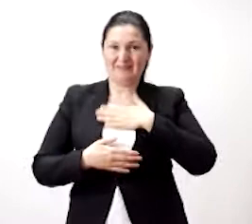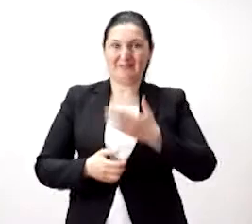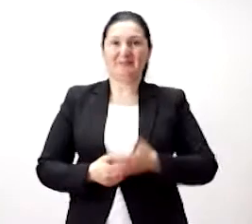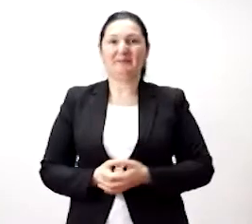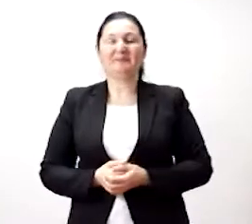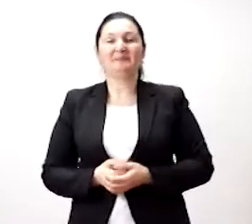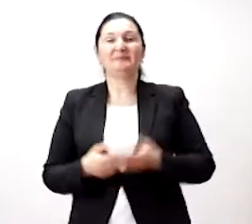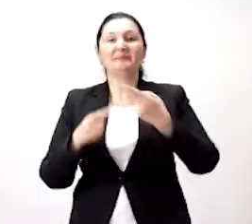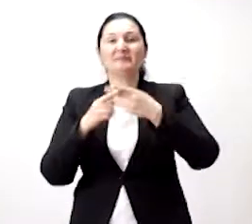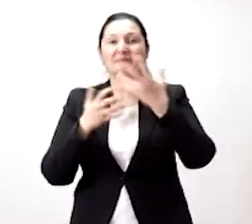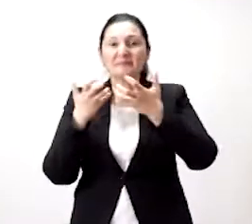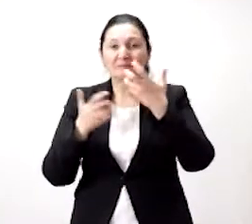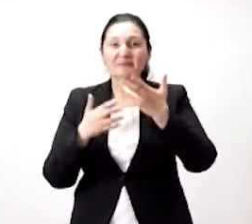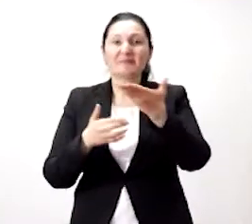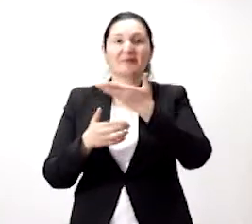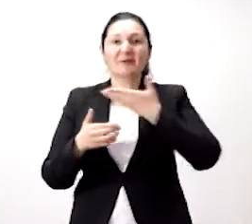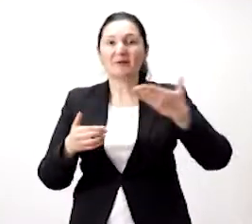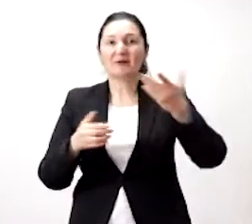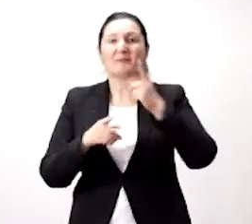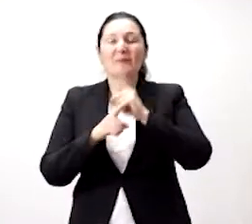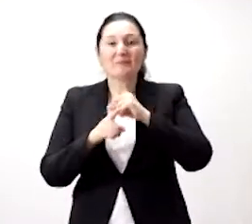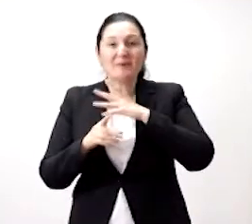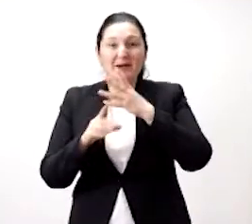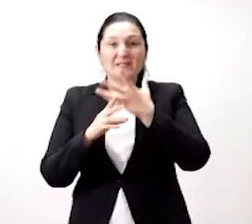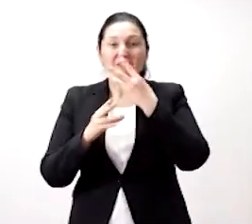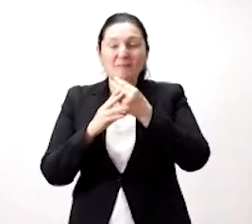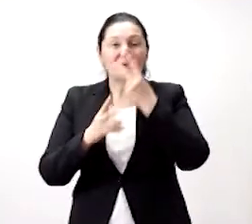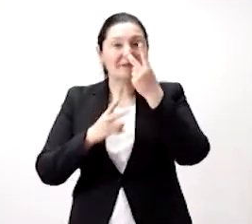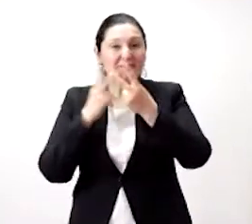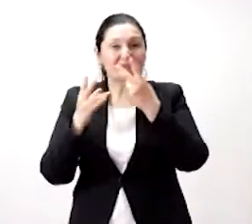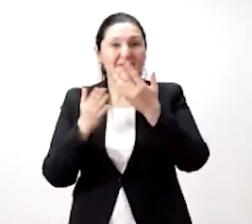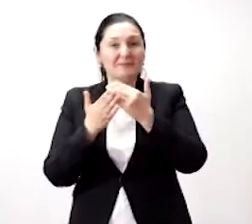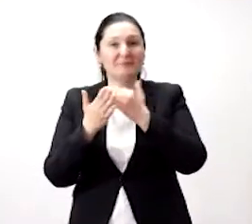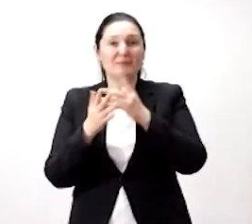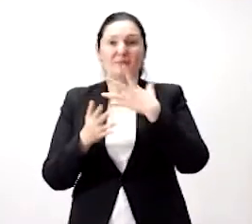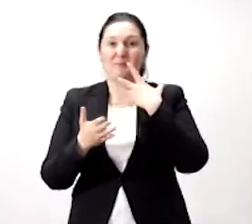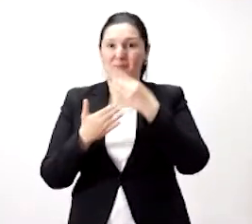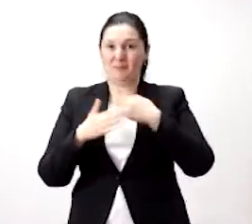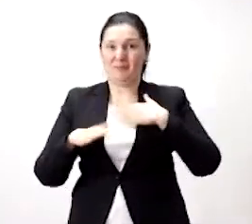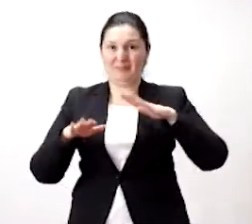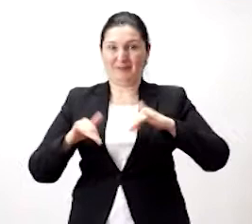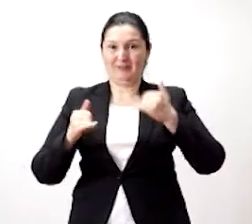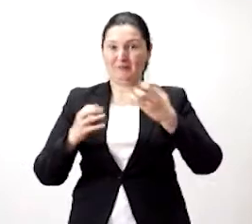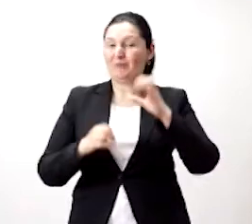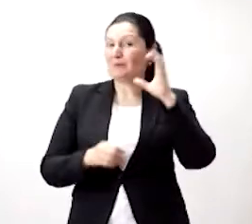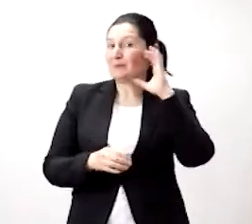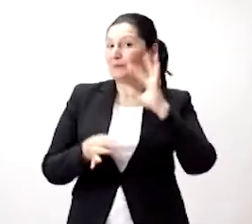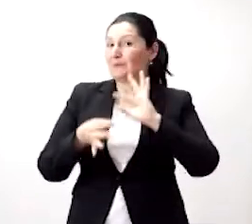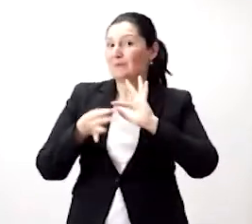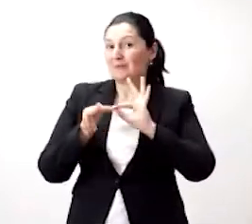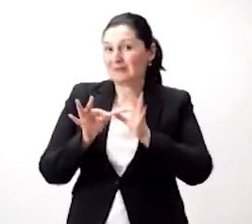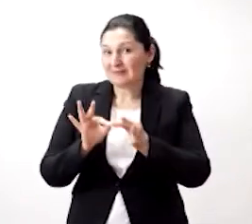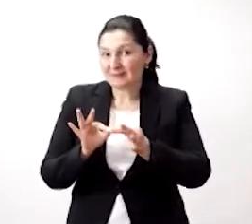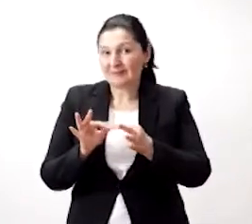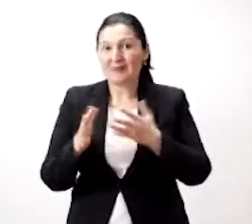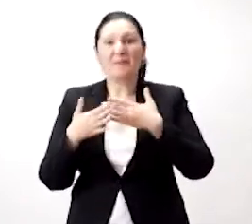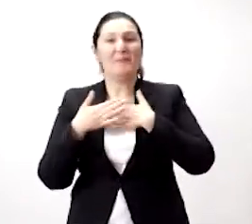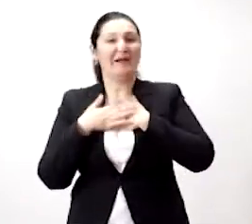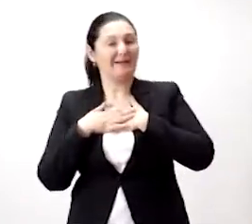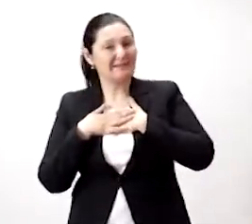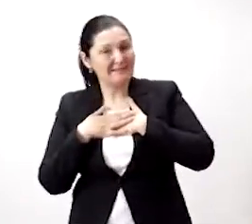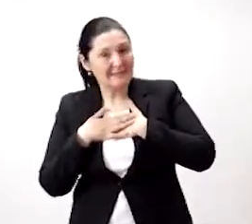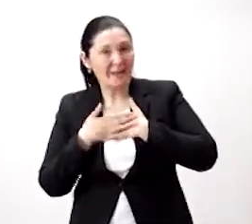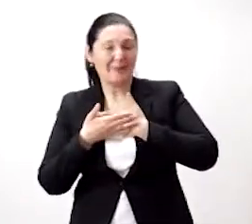Вале аз руи одоб, мо бояд бо тамошобинон, ки мунтазири намоиши имрузаи мо анд,